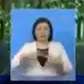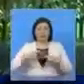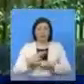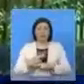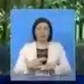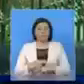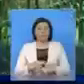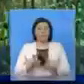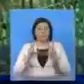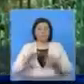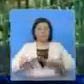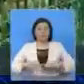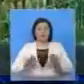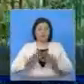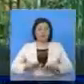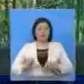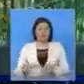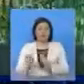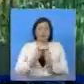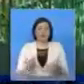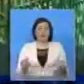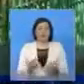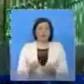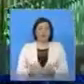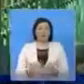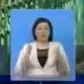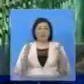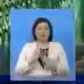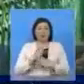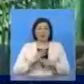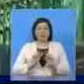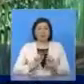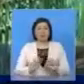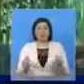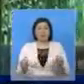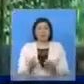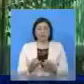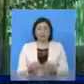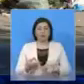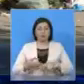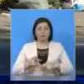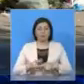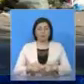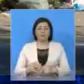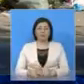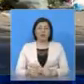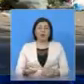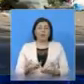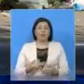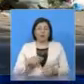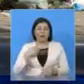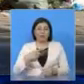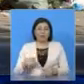тиісті жеріне апарып тастау керек. Солай қоршаған ортаны қорғау керек. Осы бастан. Иә,